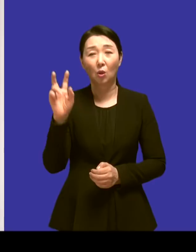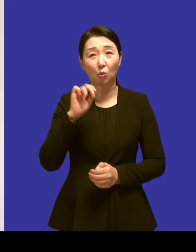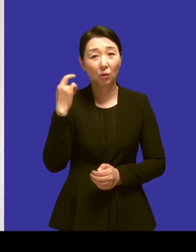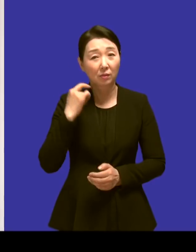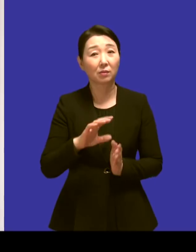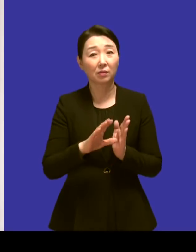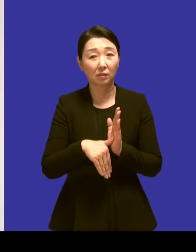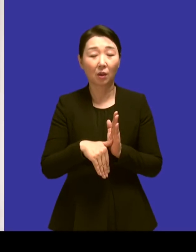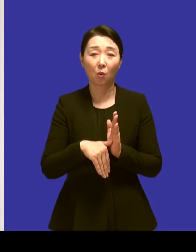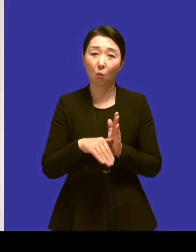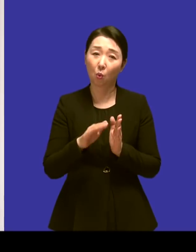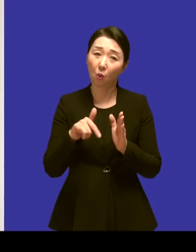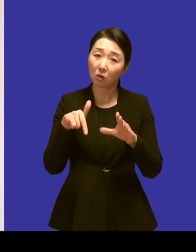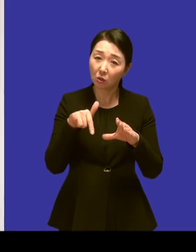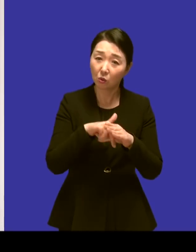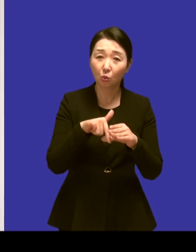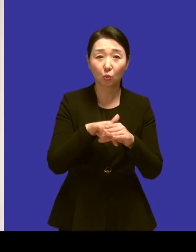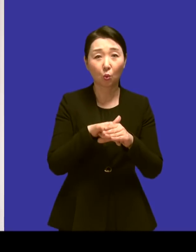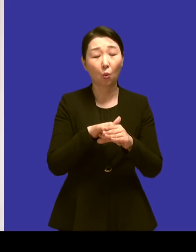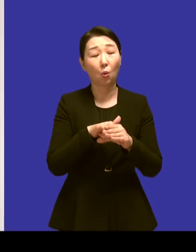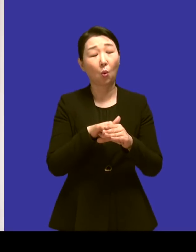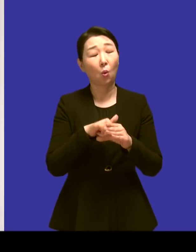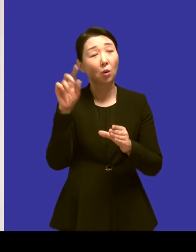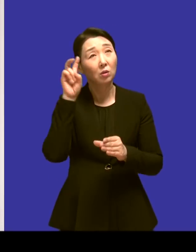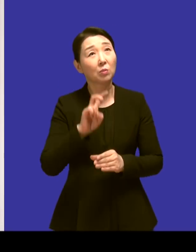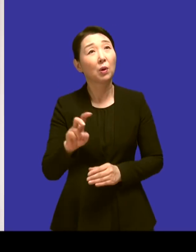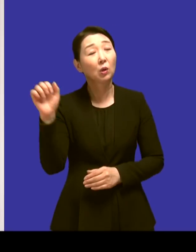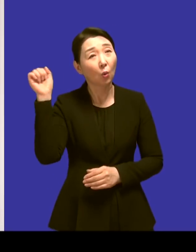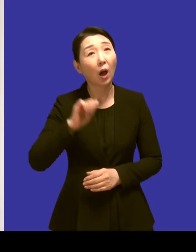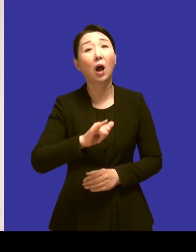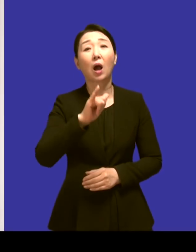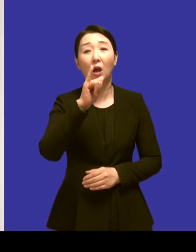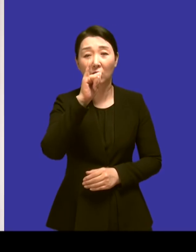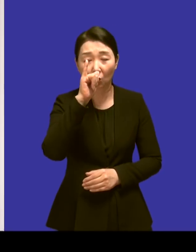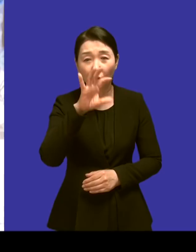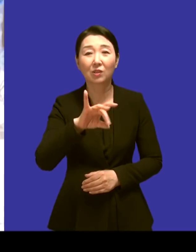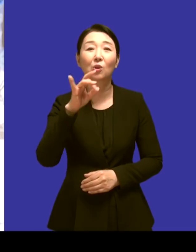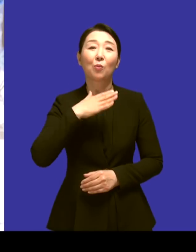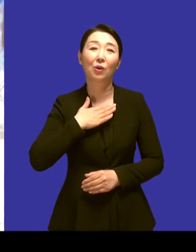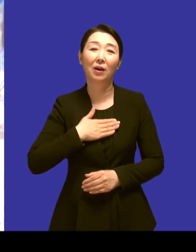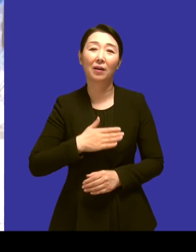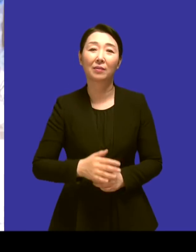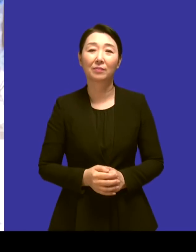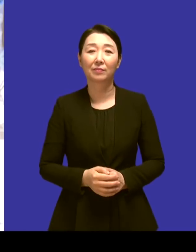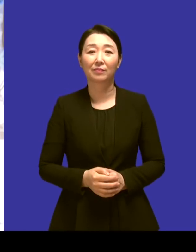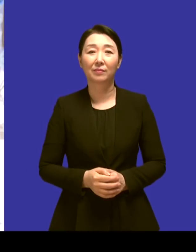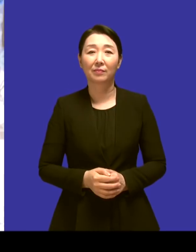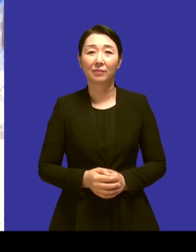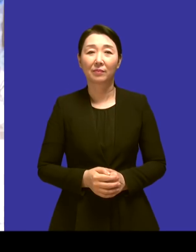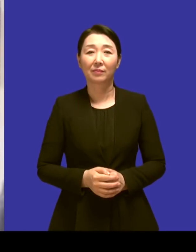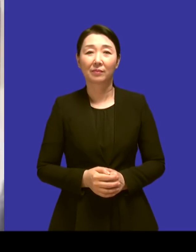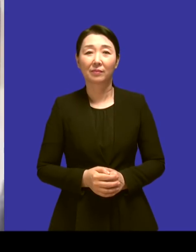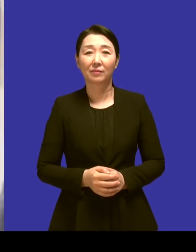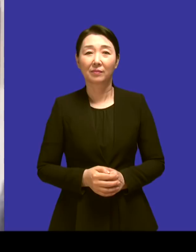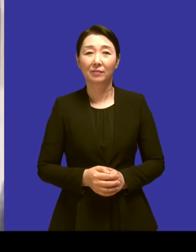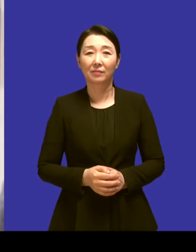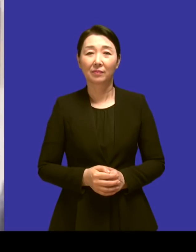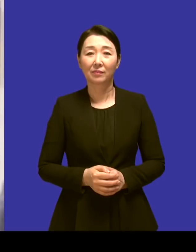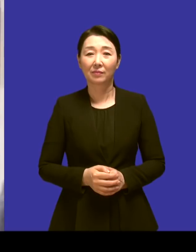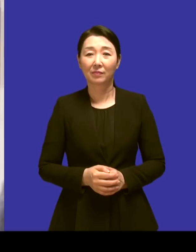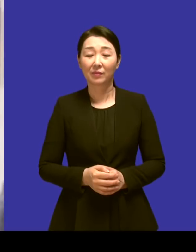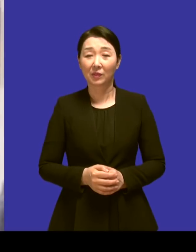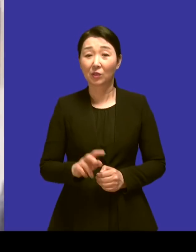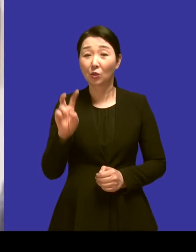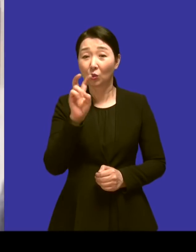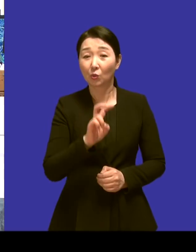이제 기독교 음악에도 이런 음악이 있구나를 그때 처음으로 이제 알게 된 시간이었죠. 그리고 나서 그